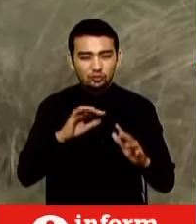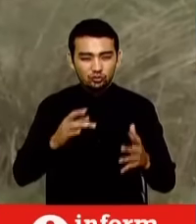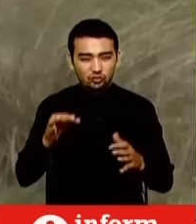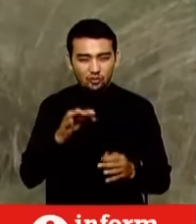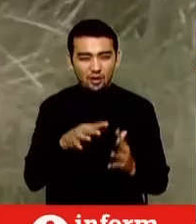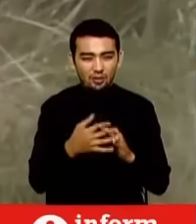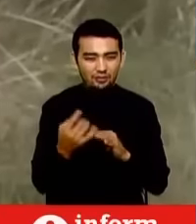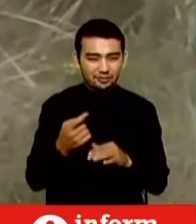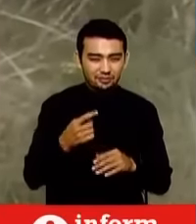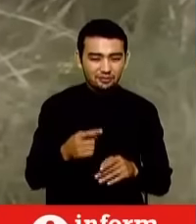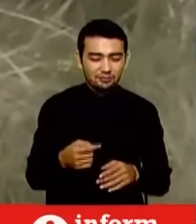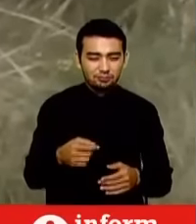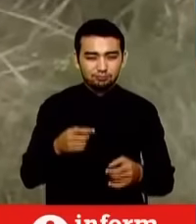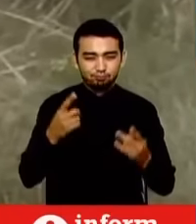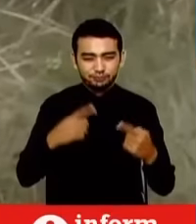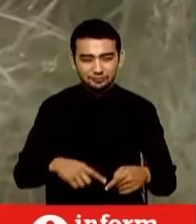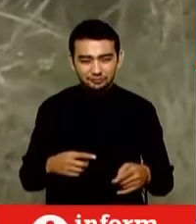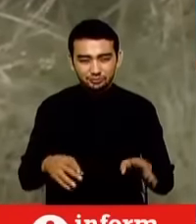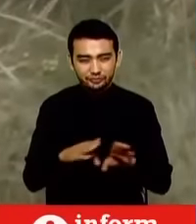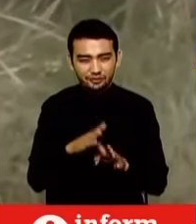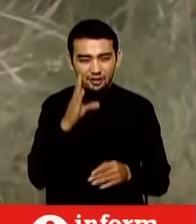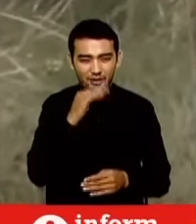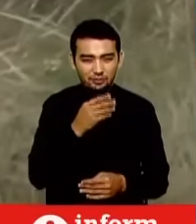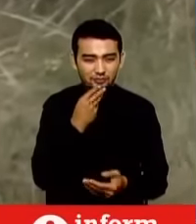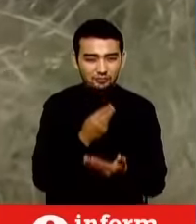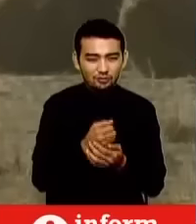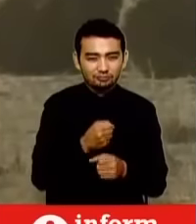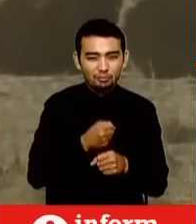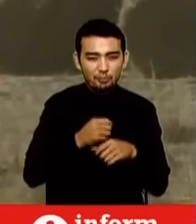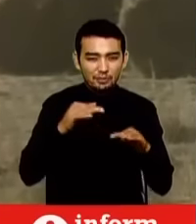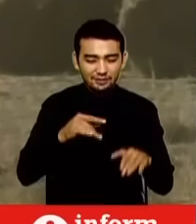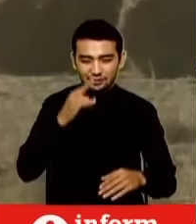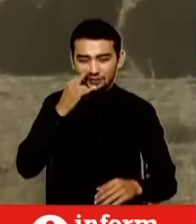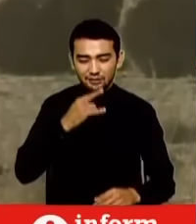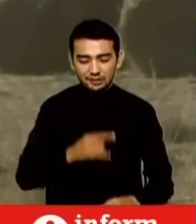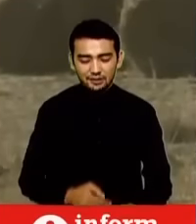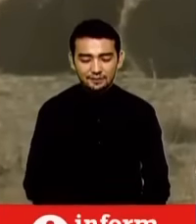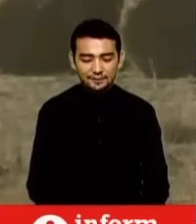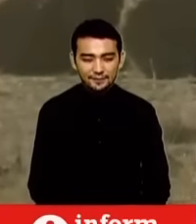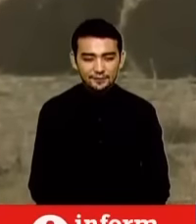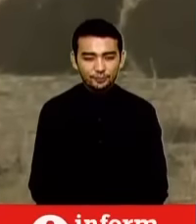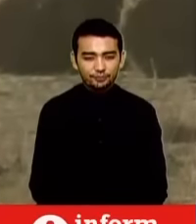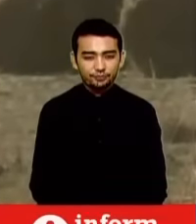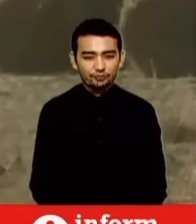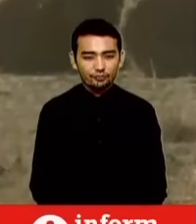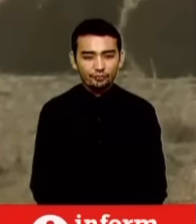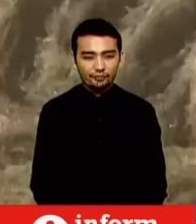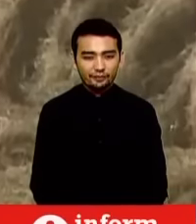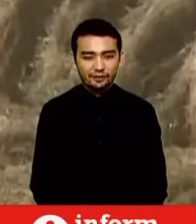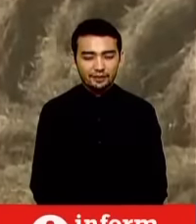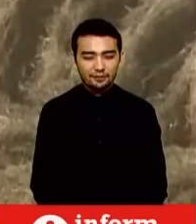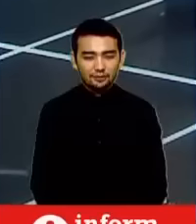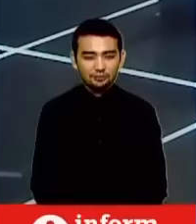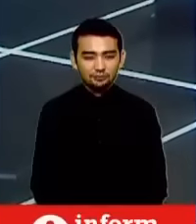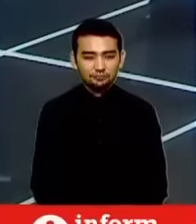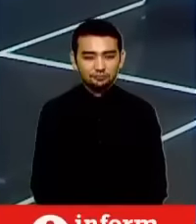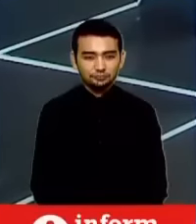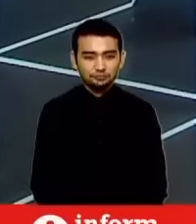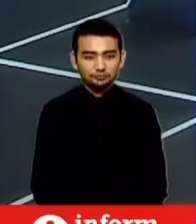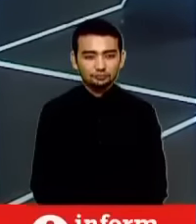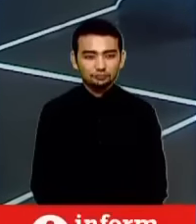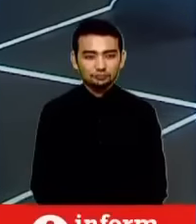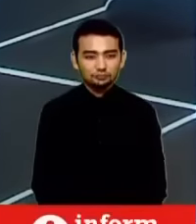просто разорятся. Собственное производство придет в упадок. Жанна Расылханова, Информбюро, Восточно-Казахстанская область.